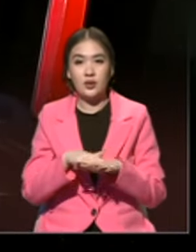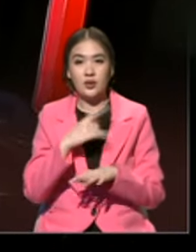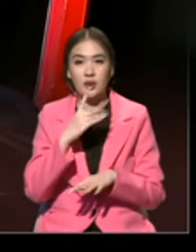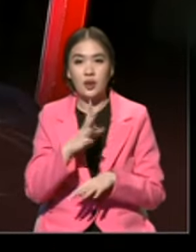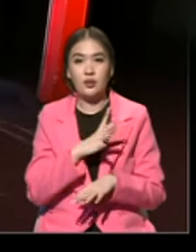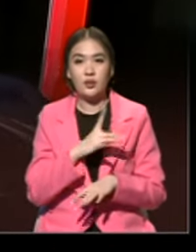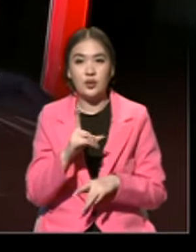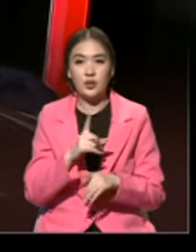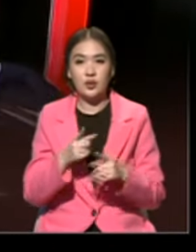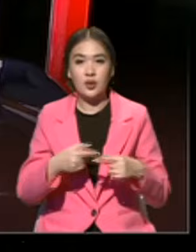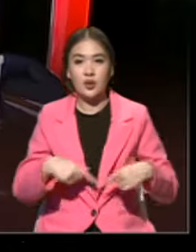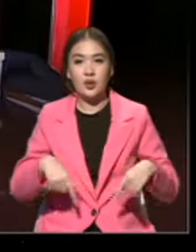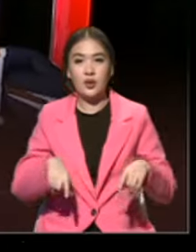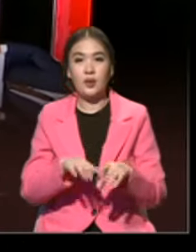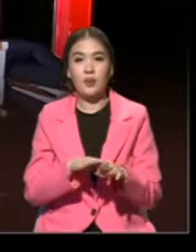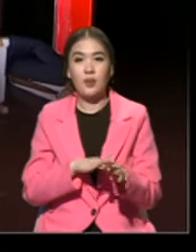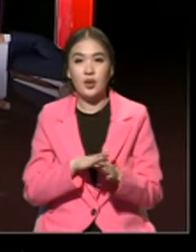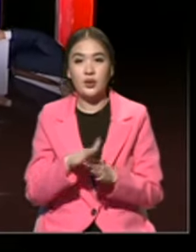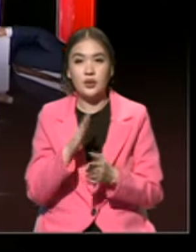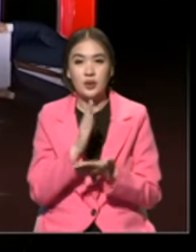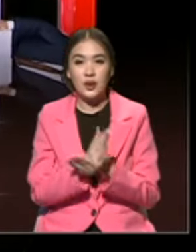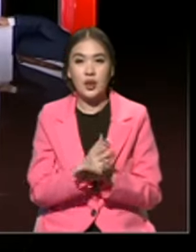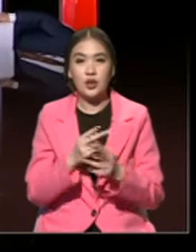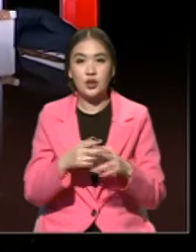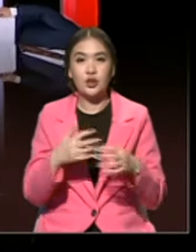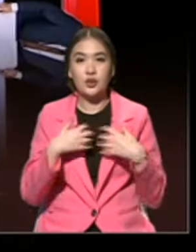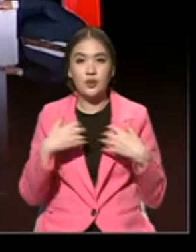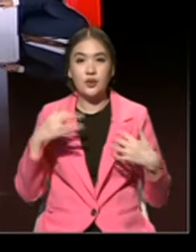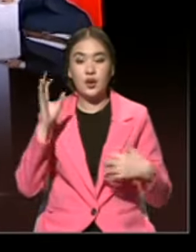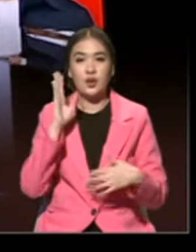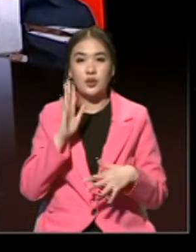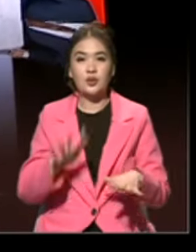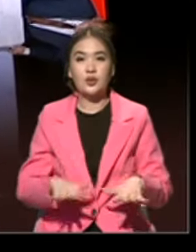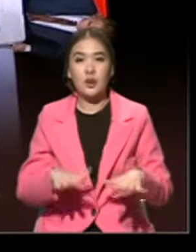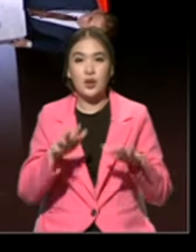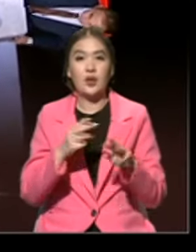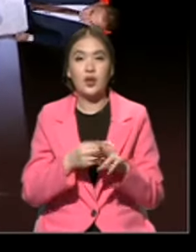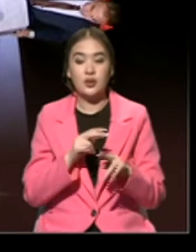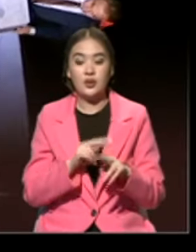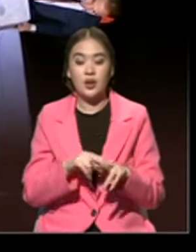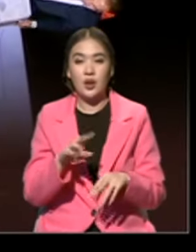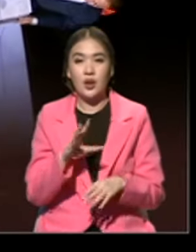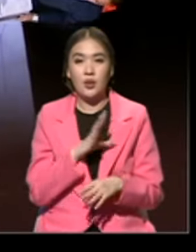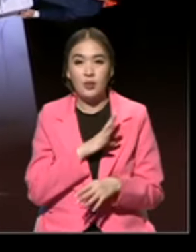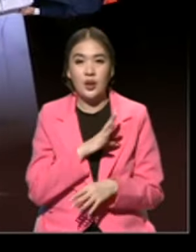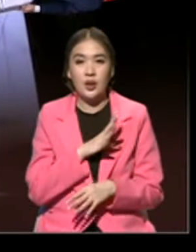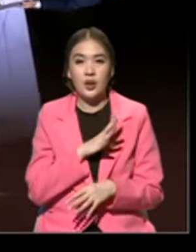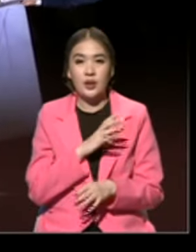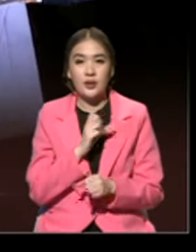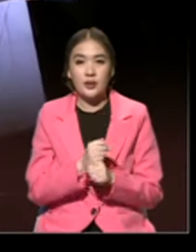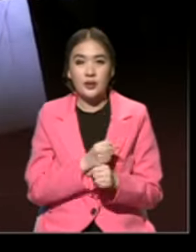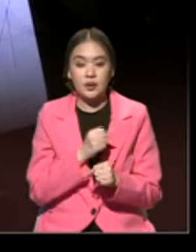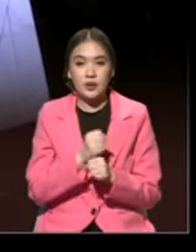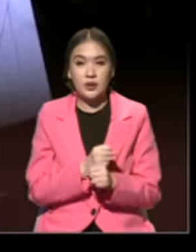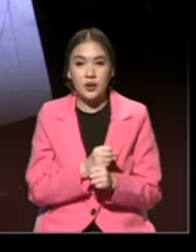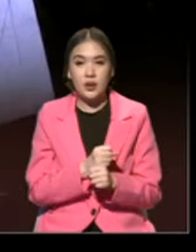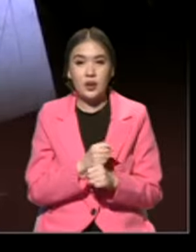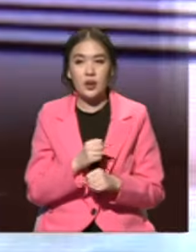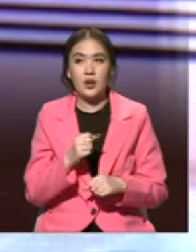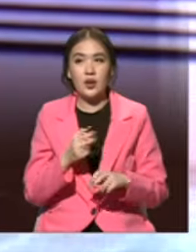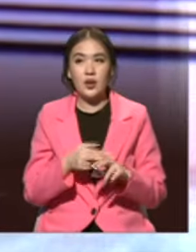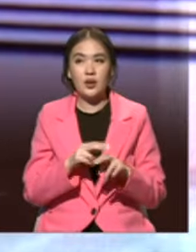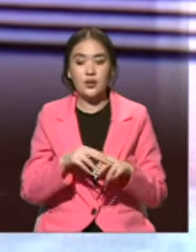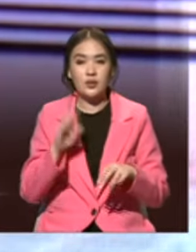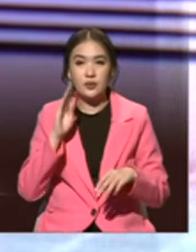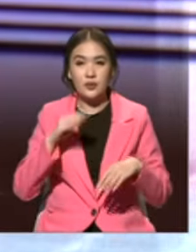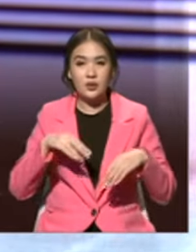жарасын көбінесе деп жатыр, сосын мал қорымдарын су басқан деп жатыр. Осындай мына топырақта болатын қоздырғыштар бар ғой. Соған қарсы егілетін, үкіметтің